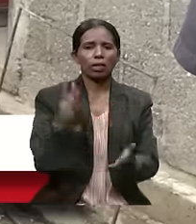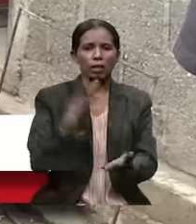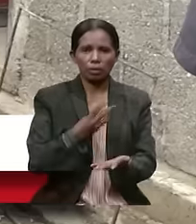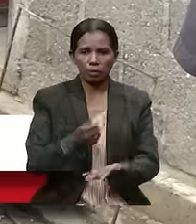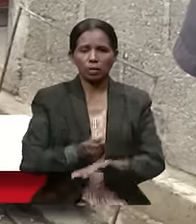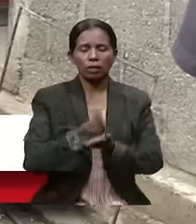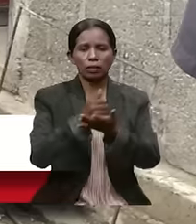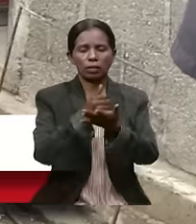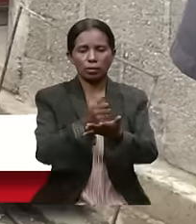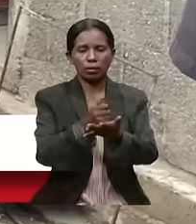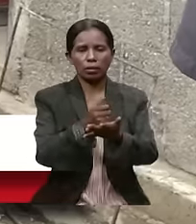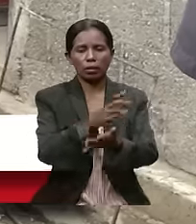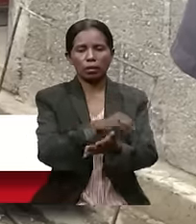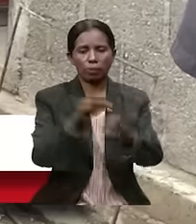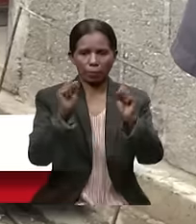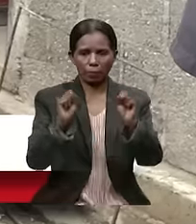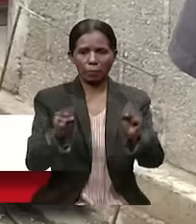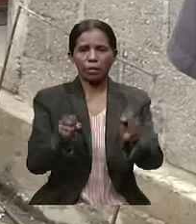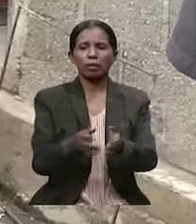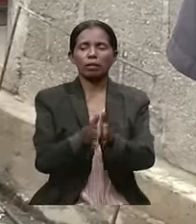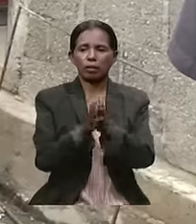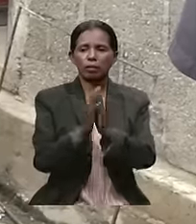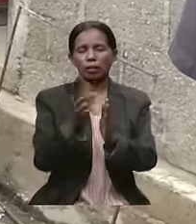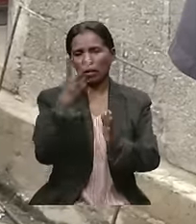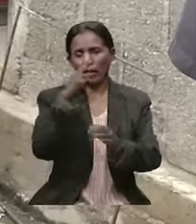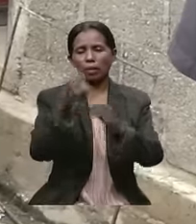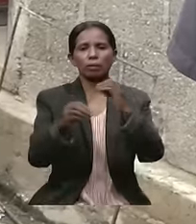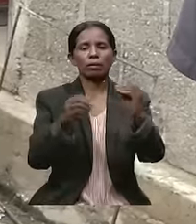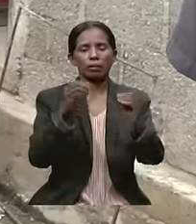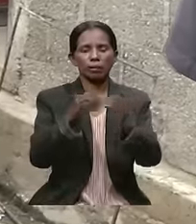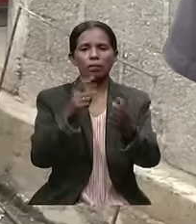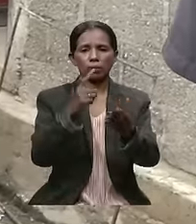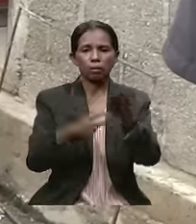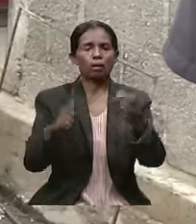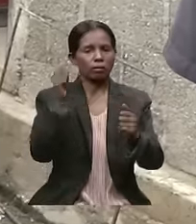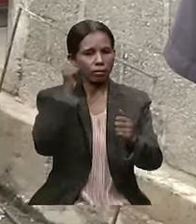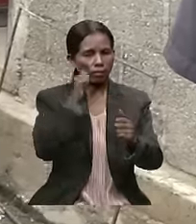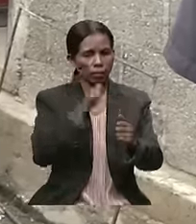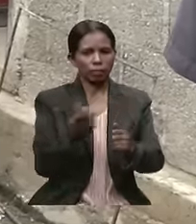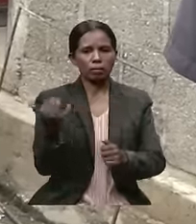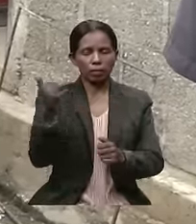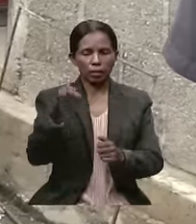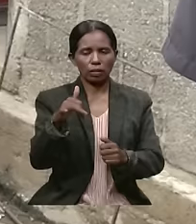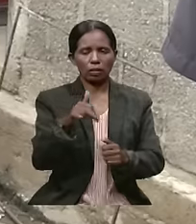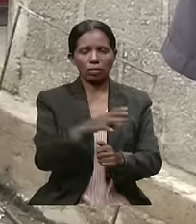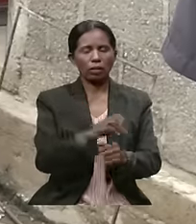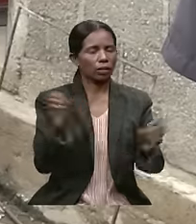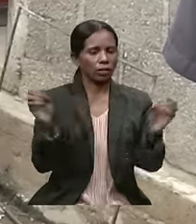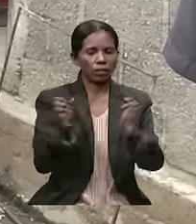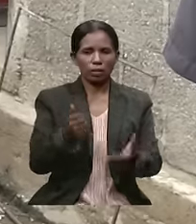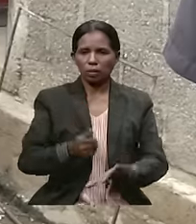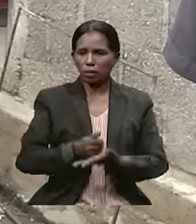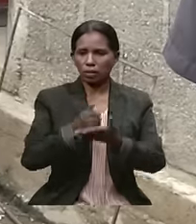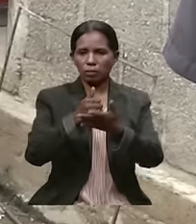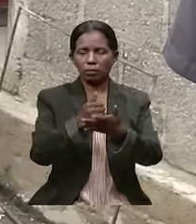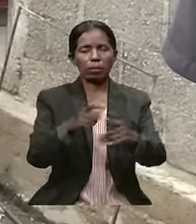ha fatin ser nebe ke iha penggusuran atu hare mos bai kondisaun inan feto labarek ser selo los den atu apoyo